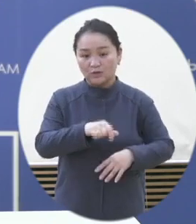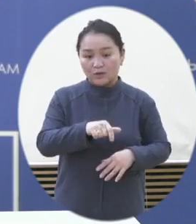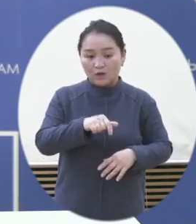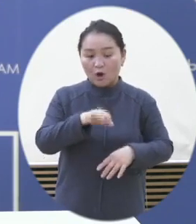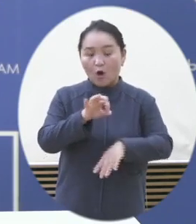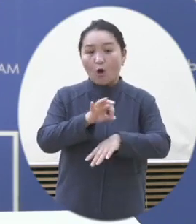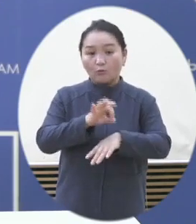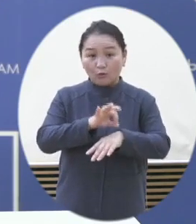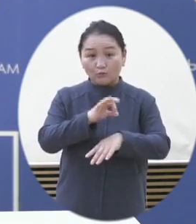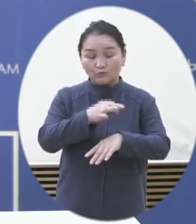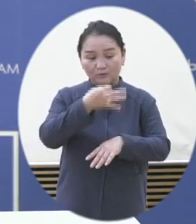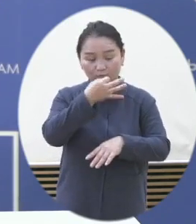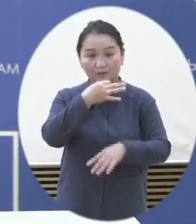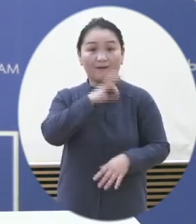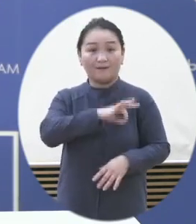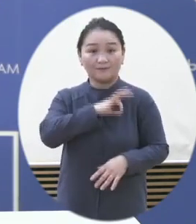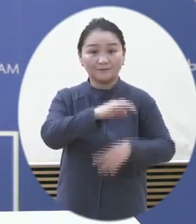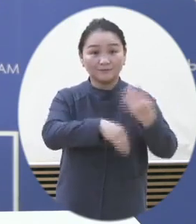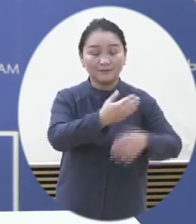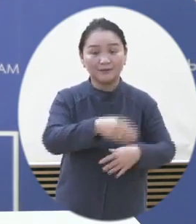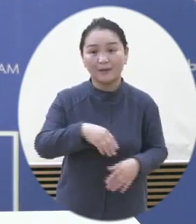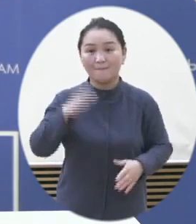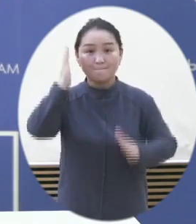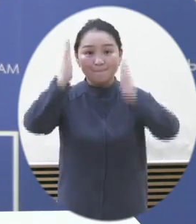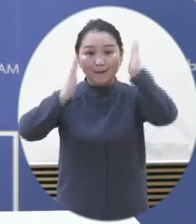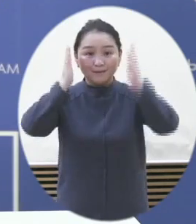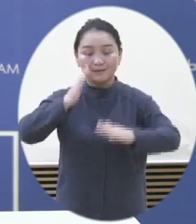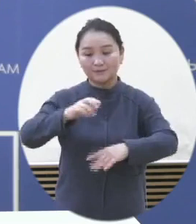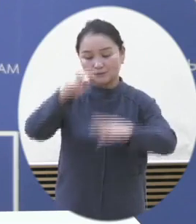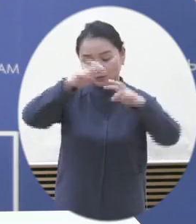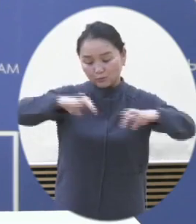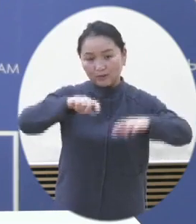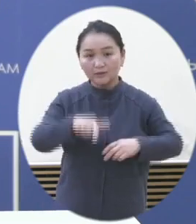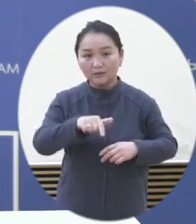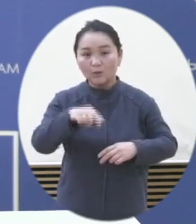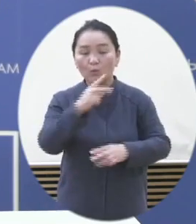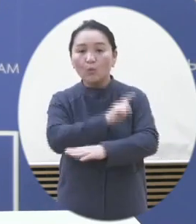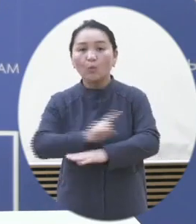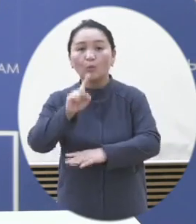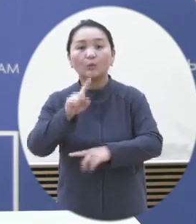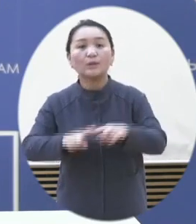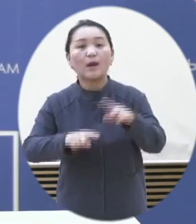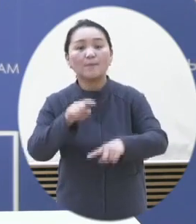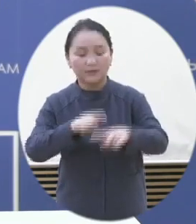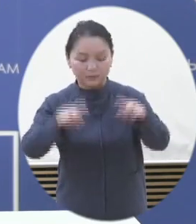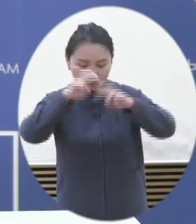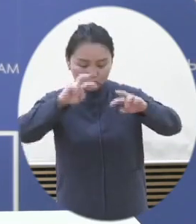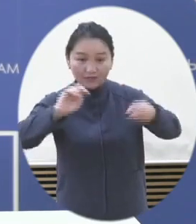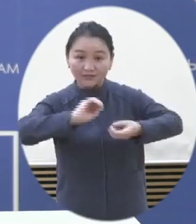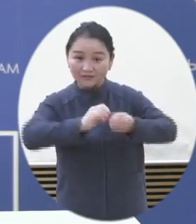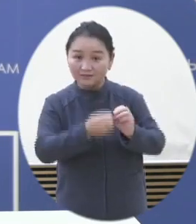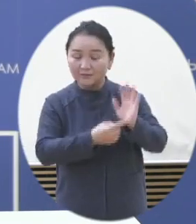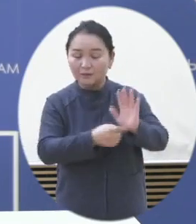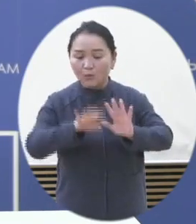байна. За Малайзийн судлаачид энэхүү одоо эмийг хэр үр дүнтэй байгаа талаар мета-анализ бол судалгаа хийсэн байна. За